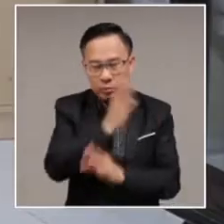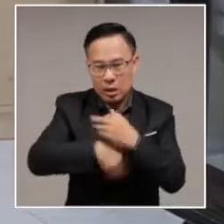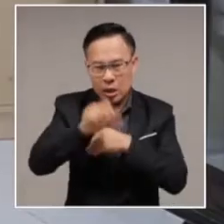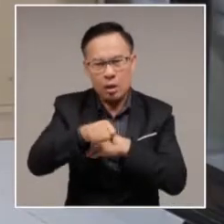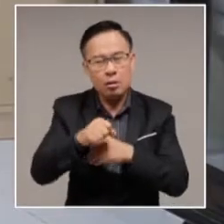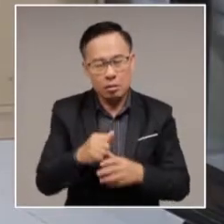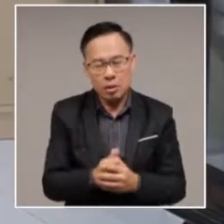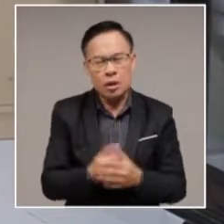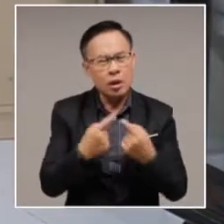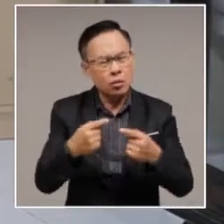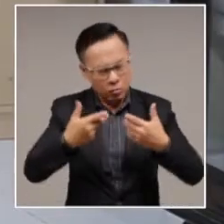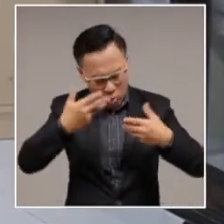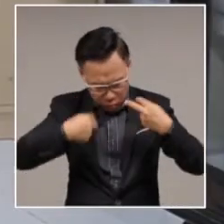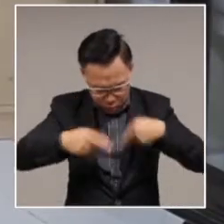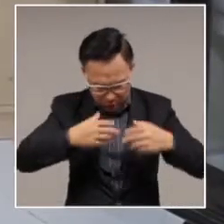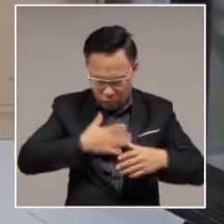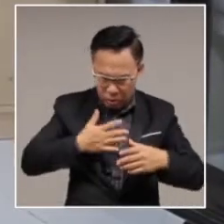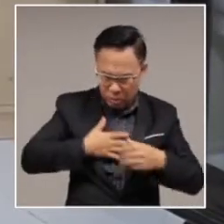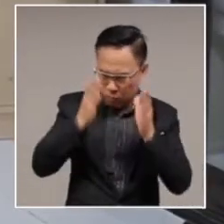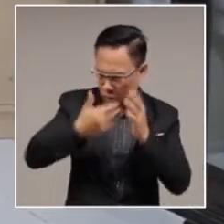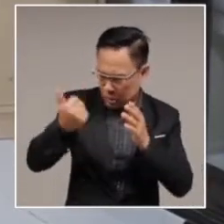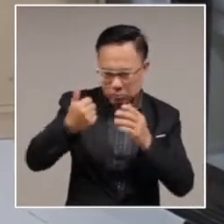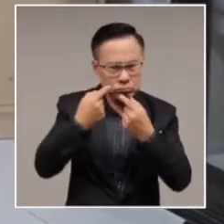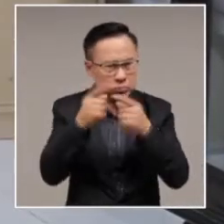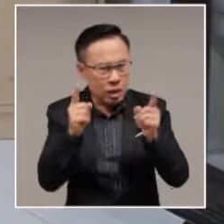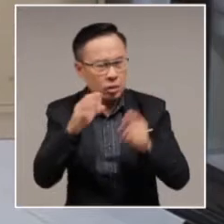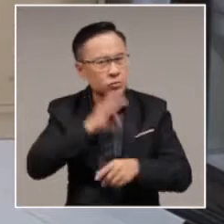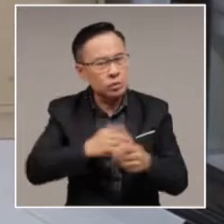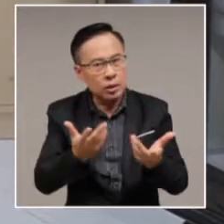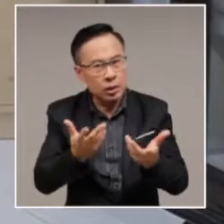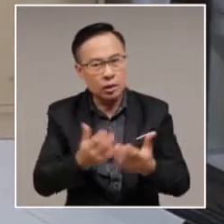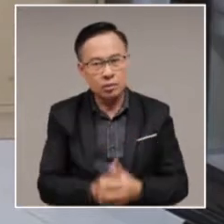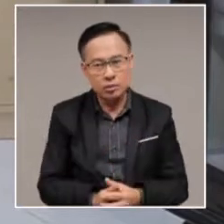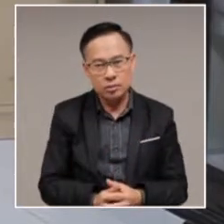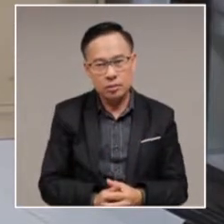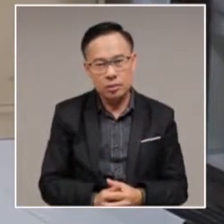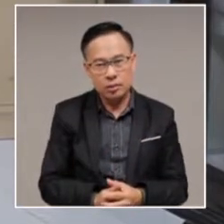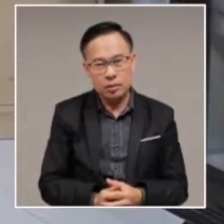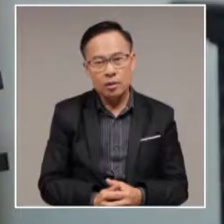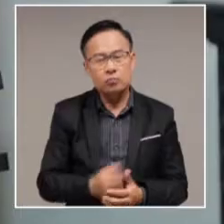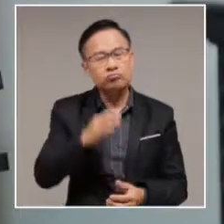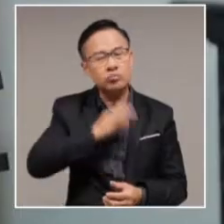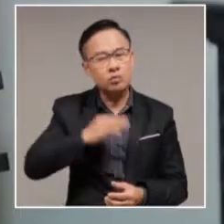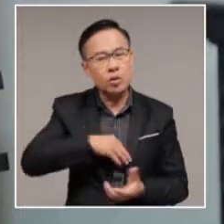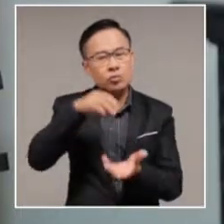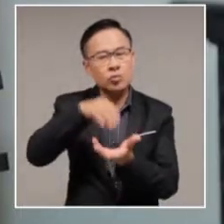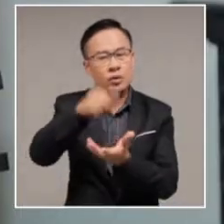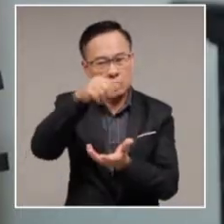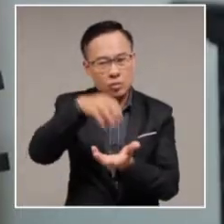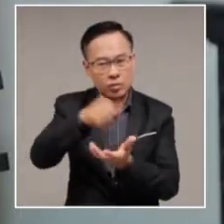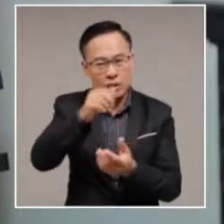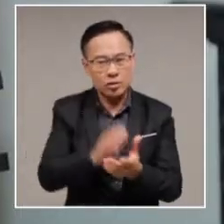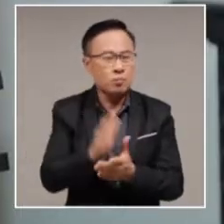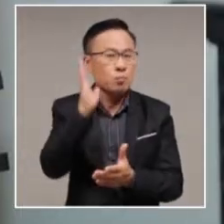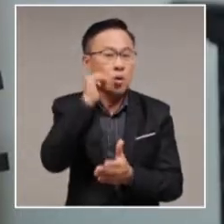บบมีความรู้สึกไหมว่าเออเราแตกต่างจากคนอื่นหรือเพื่อนๆยังไงบ้างไหมคะตอนนั้น จริงๆต้องบอกว่าเป็นความโชคดีที่คุณ